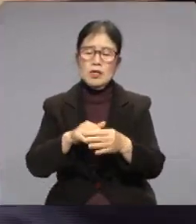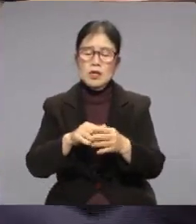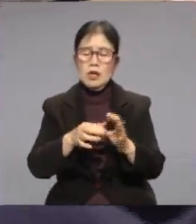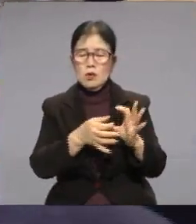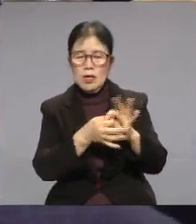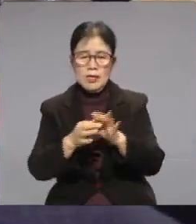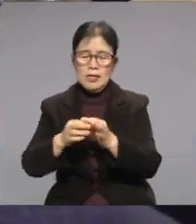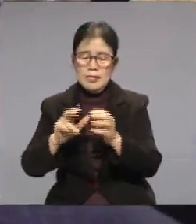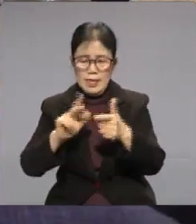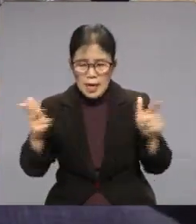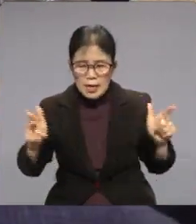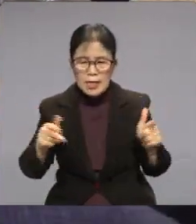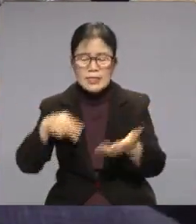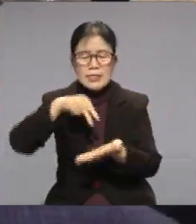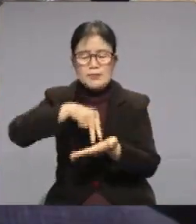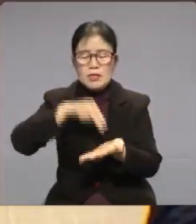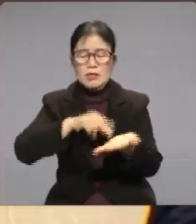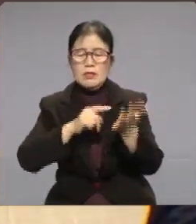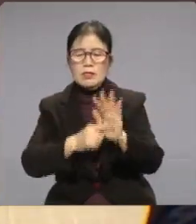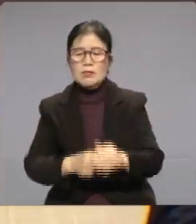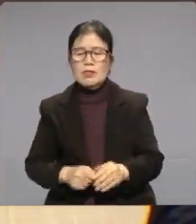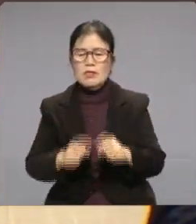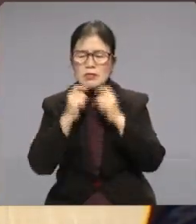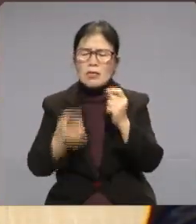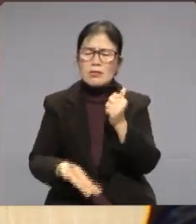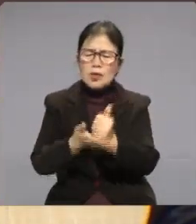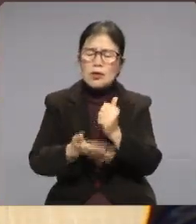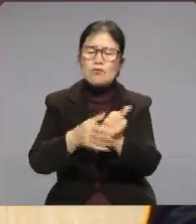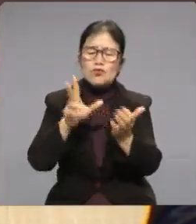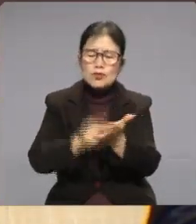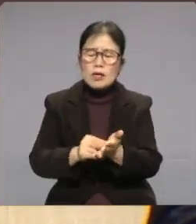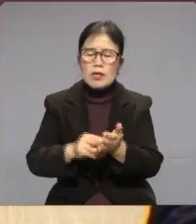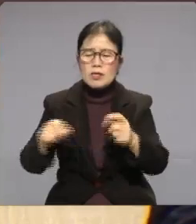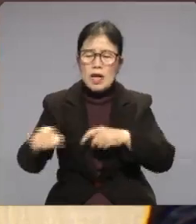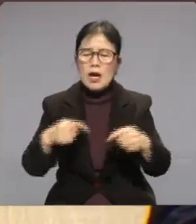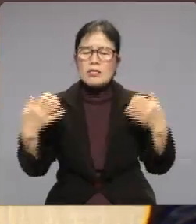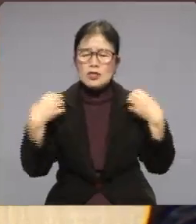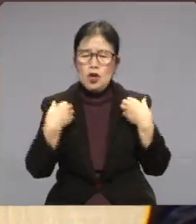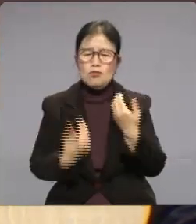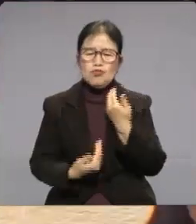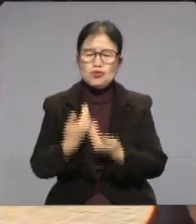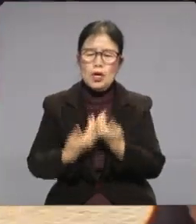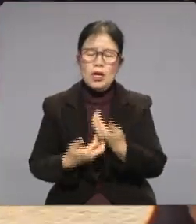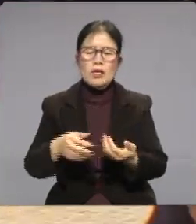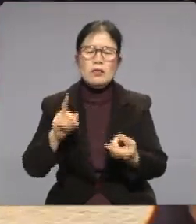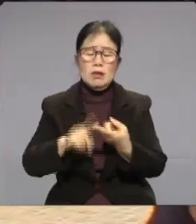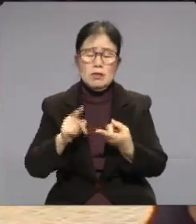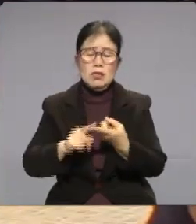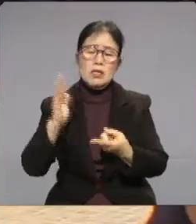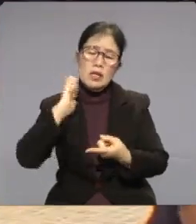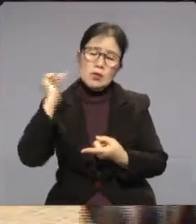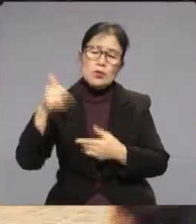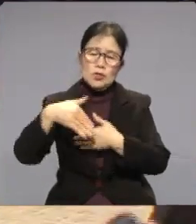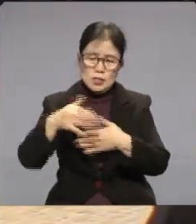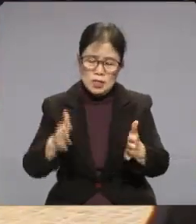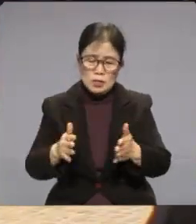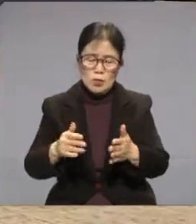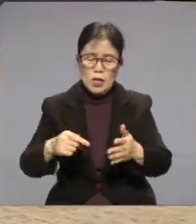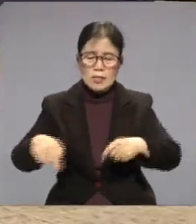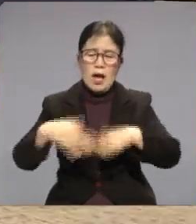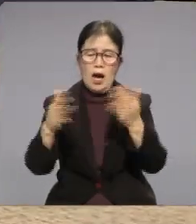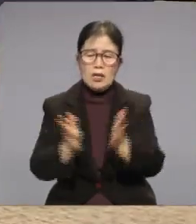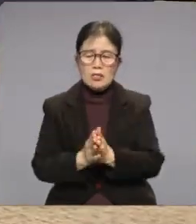입장도 내놨습니다. 사천 논란으로 불거진 당정불화에 대해서는 대통령실과 당은 최상의 시너지를